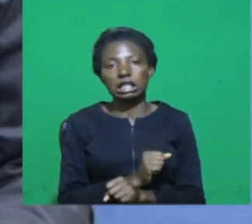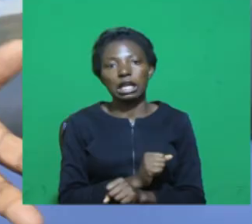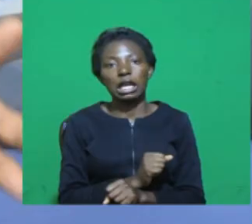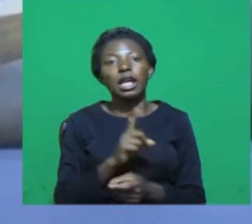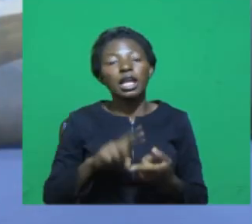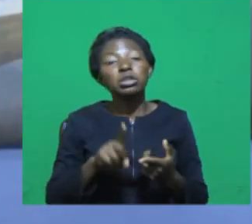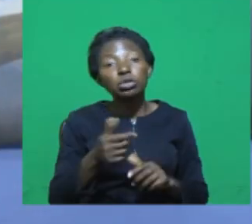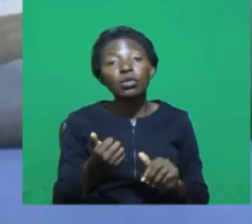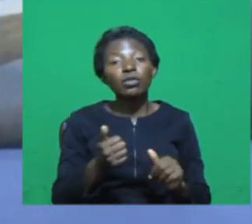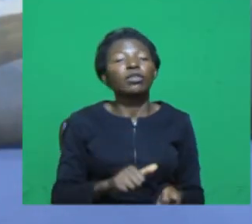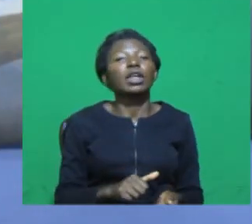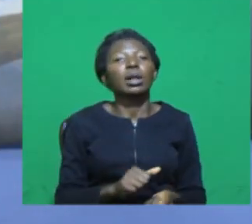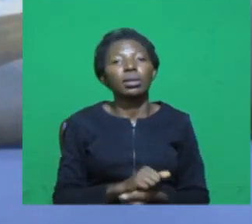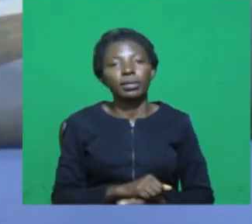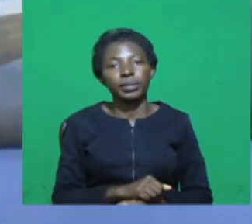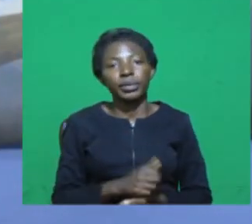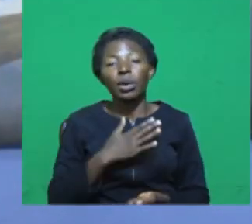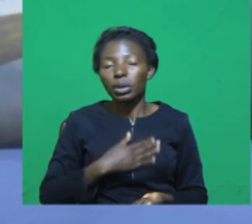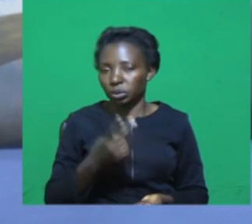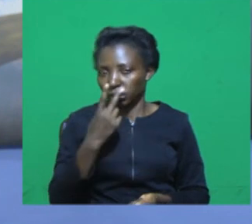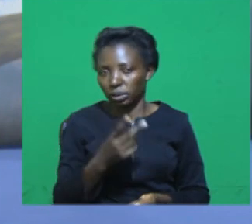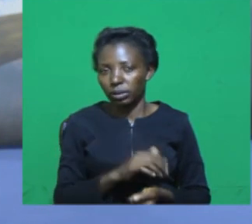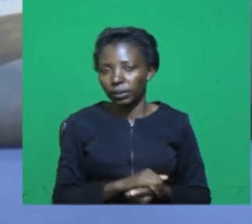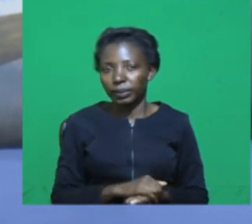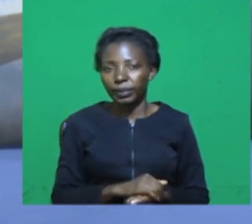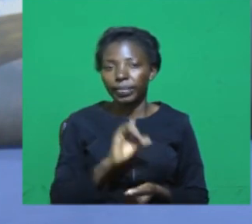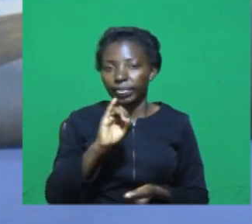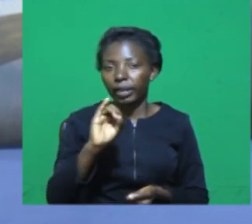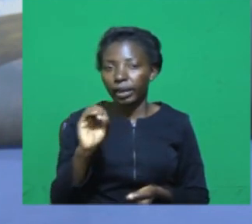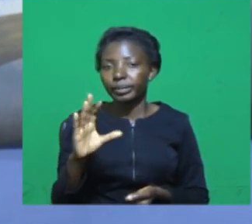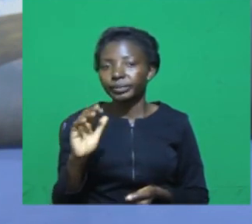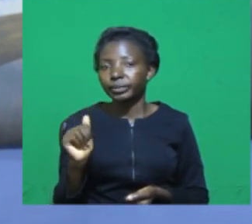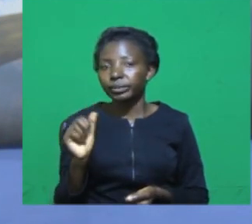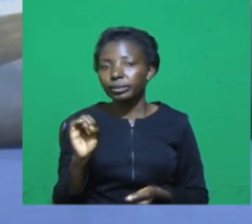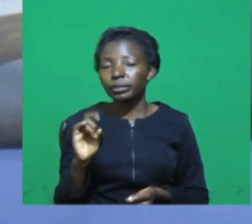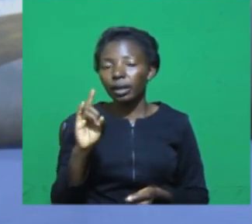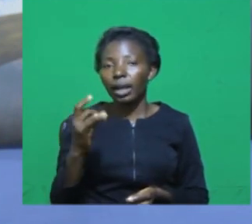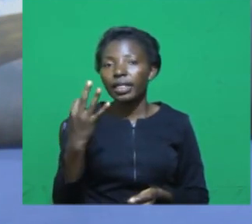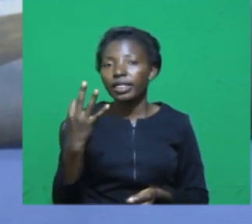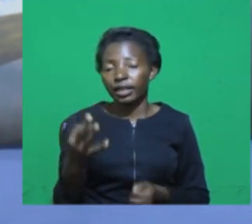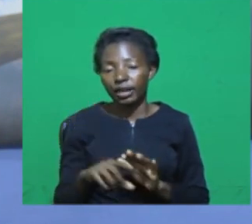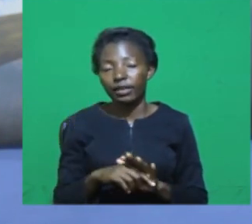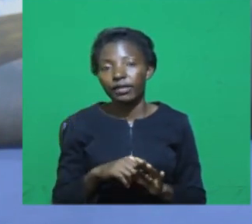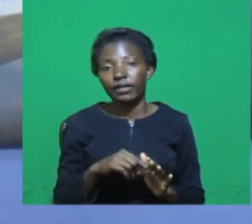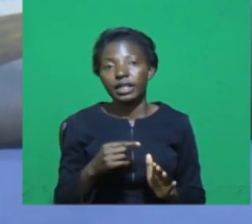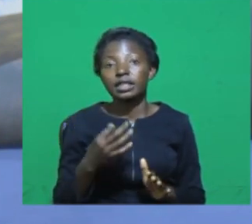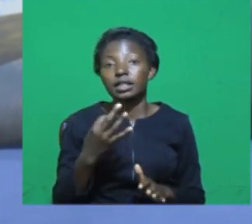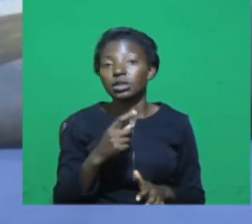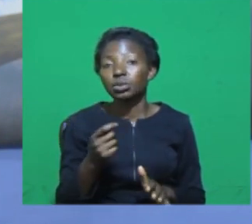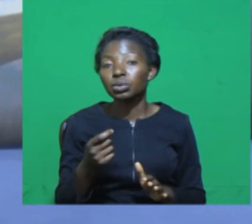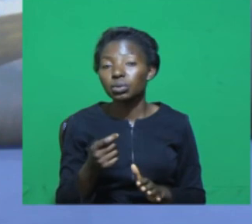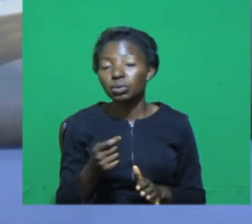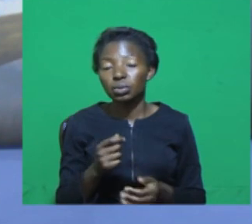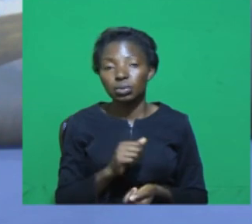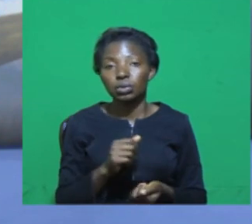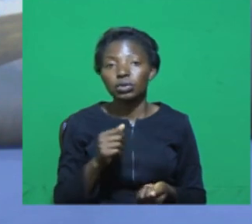unobva wakundikana wodona. Toda kuti tuone pastor Isaiah 3 kubva pavhesi ya16. Mumboona chimiro